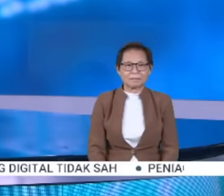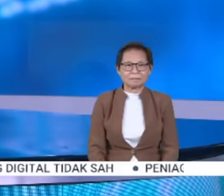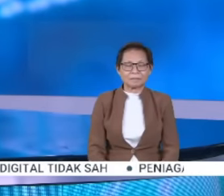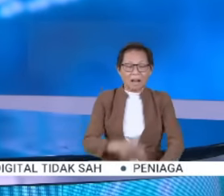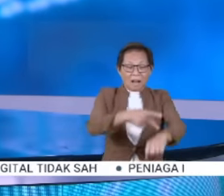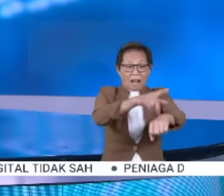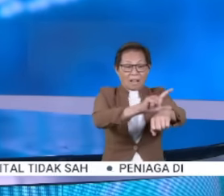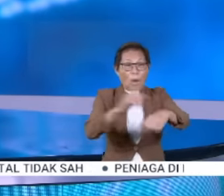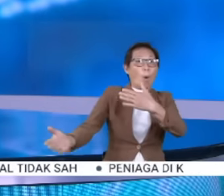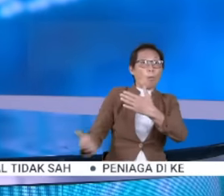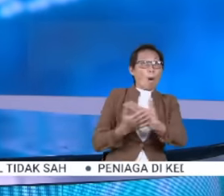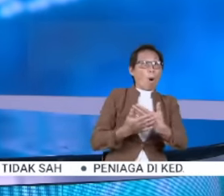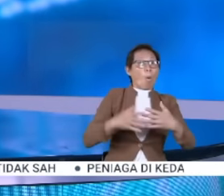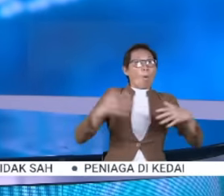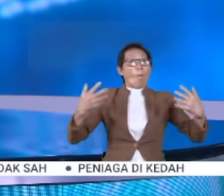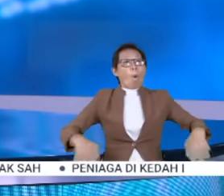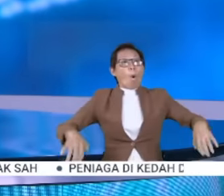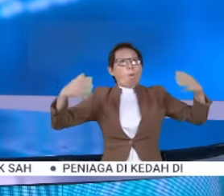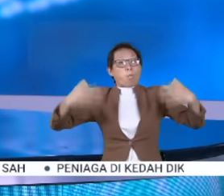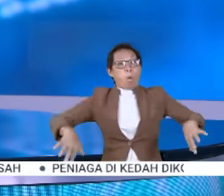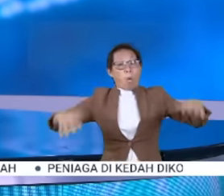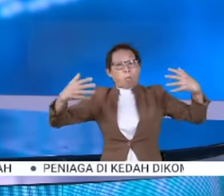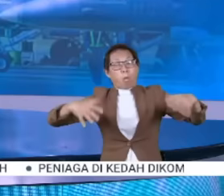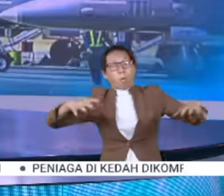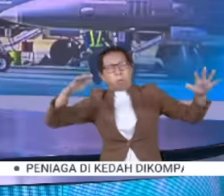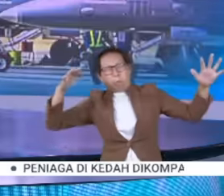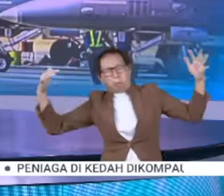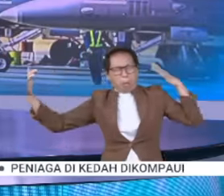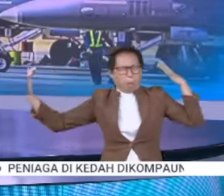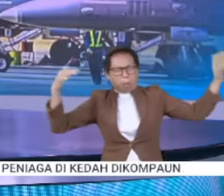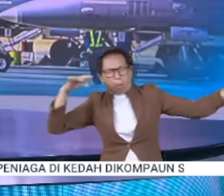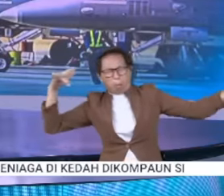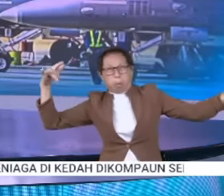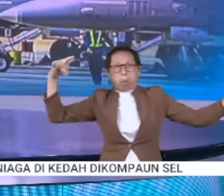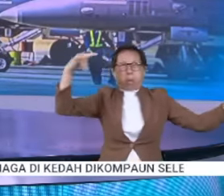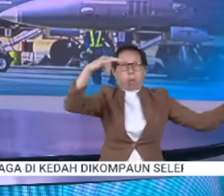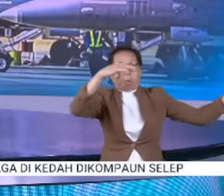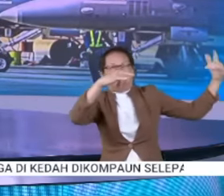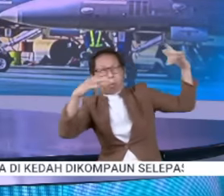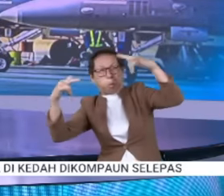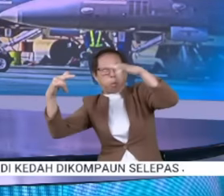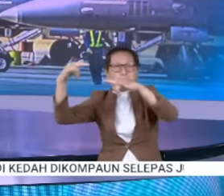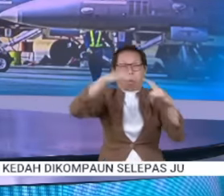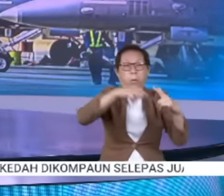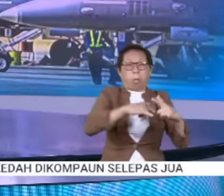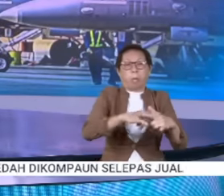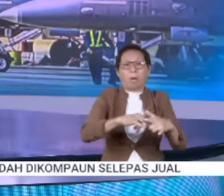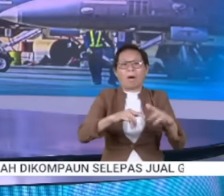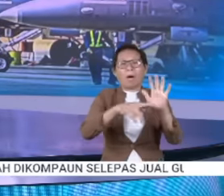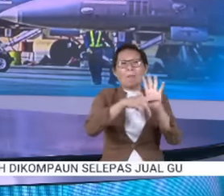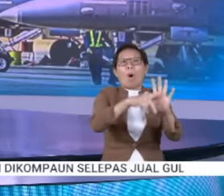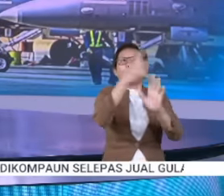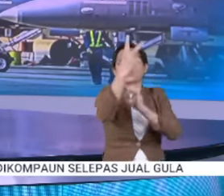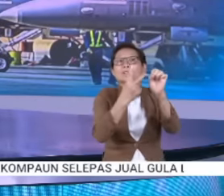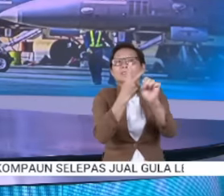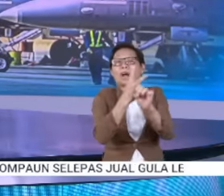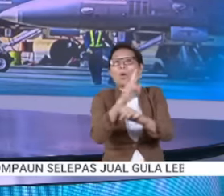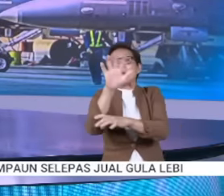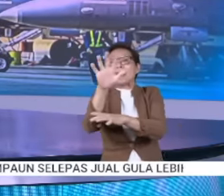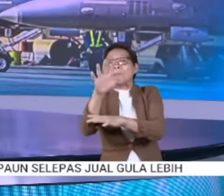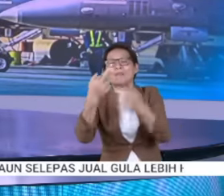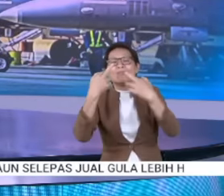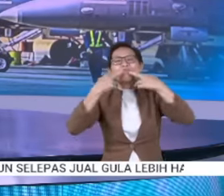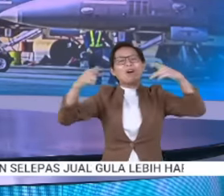Langkawi kembali digegarkan dengan derumahan engine jet tempur sebanyak pameran 5 2023 secara